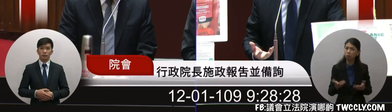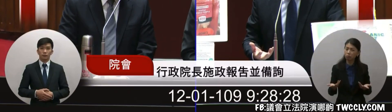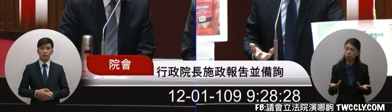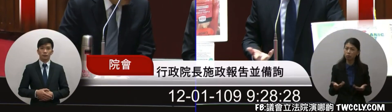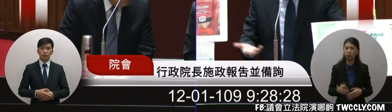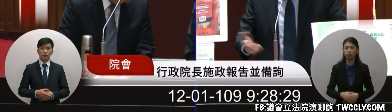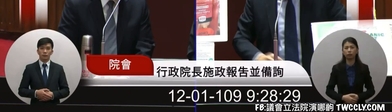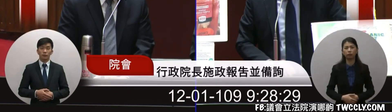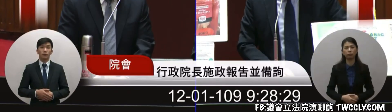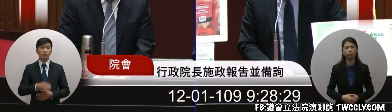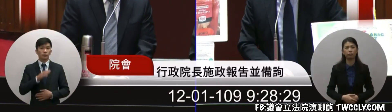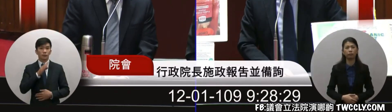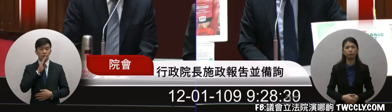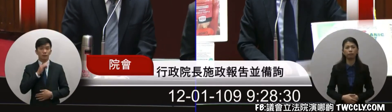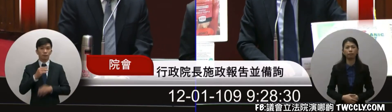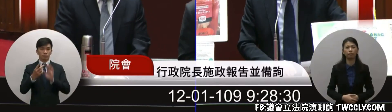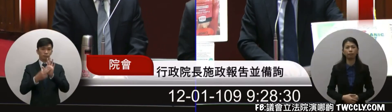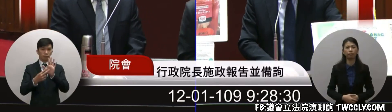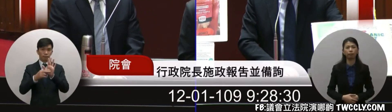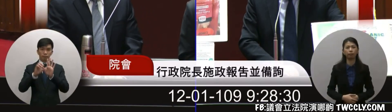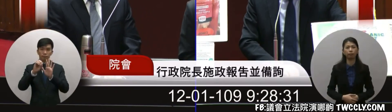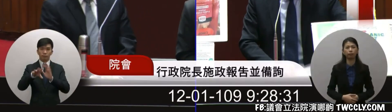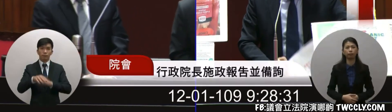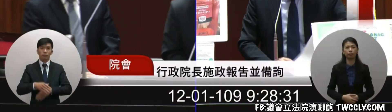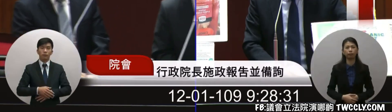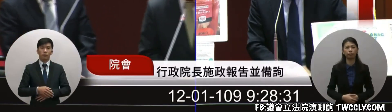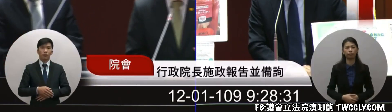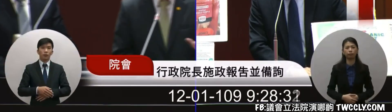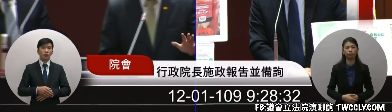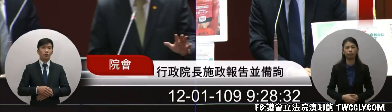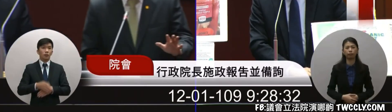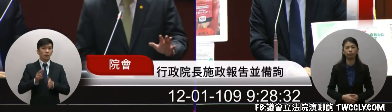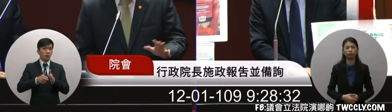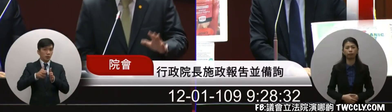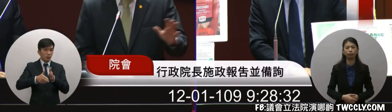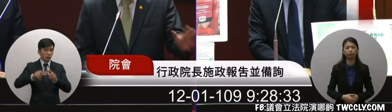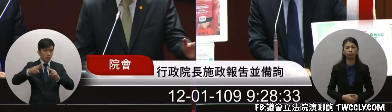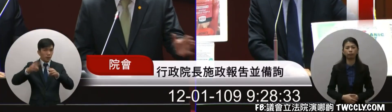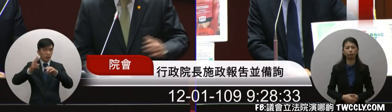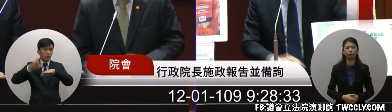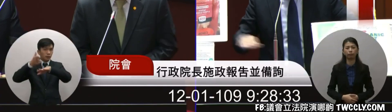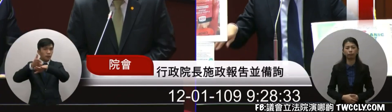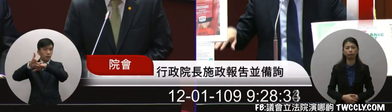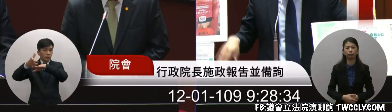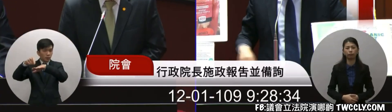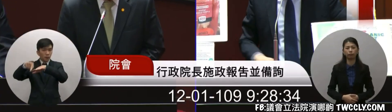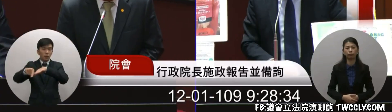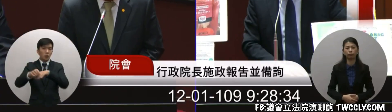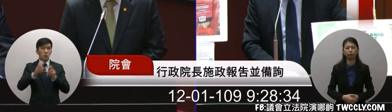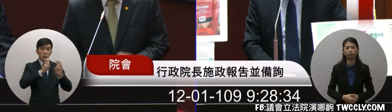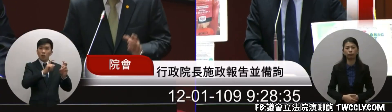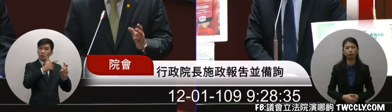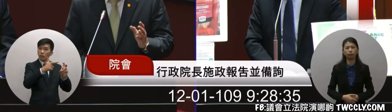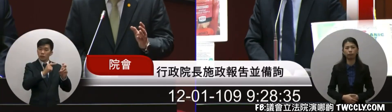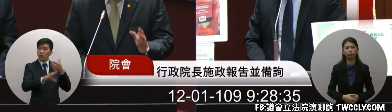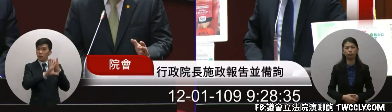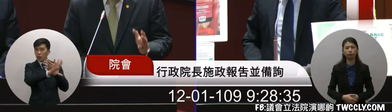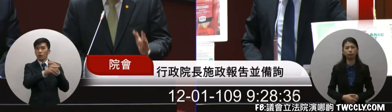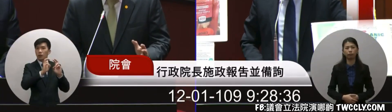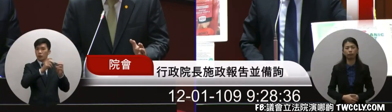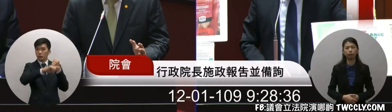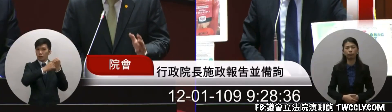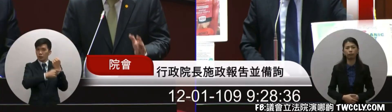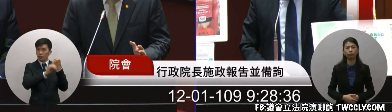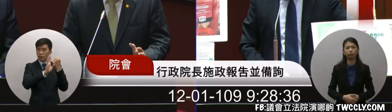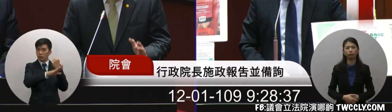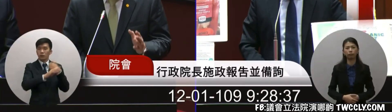什么。 是我跟委员说明铁路立体化，但不是指捷运因为那是另外大众捷运法其实铁